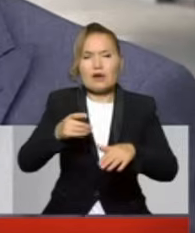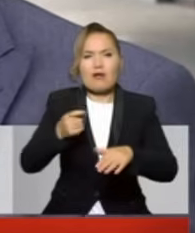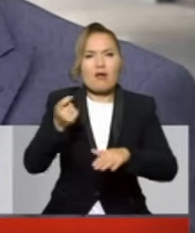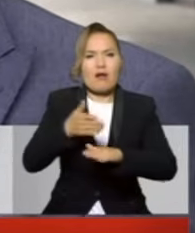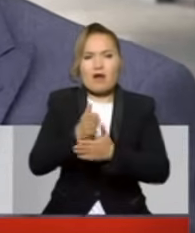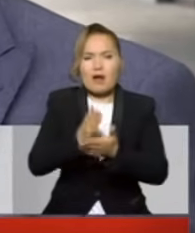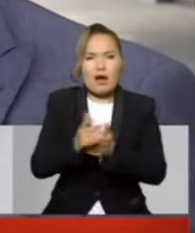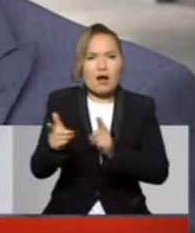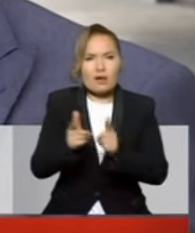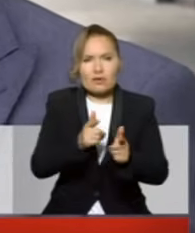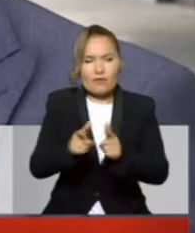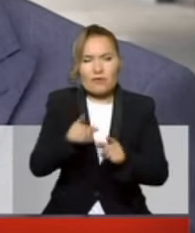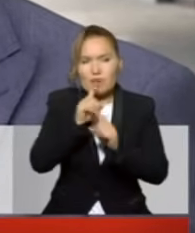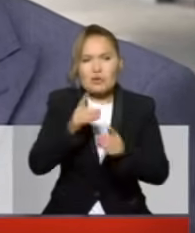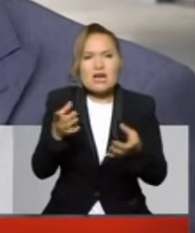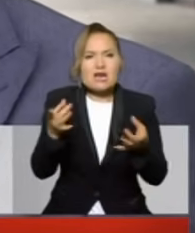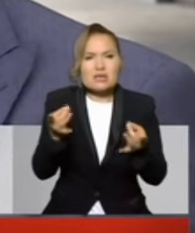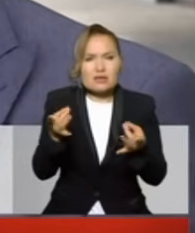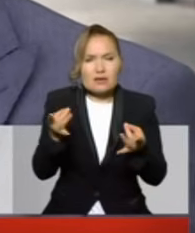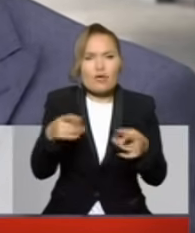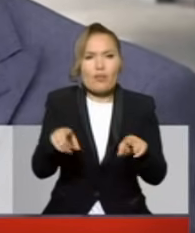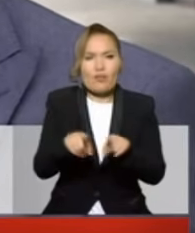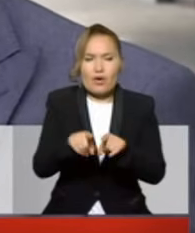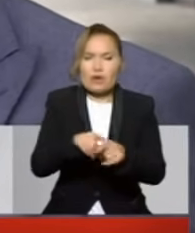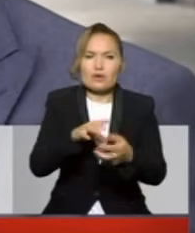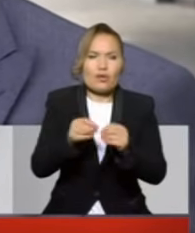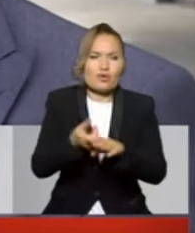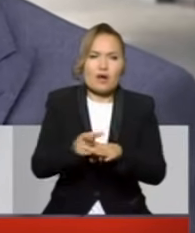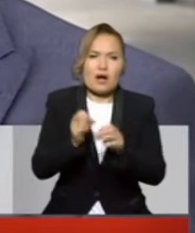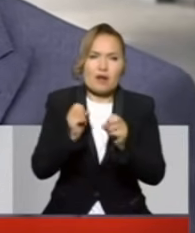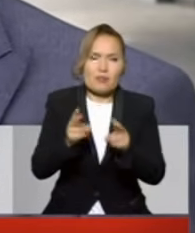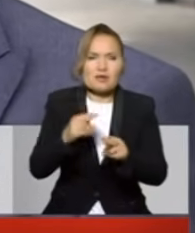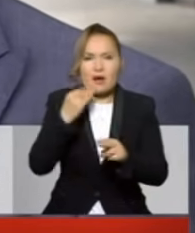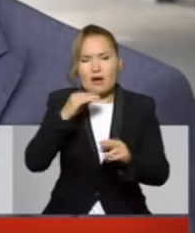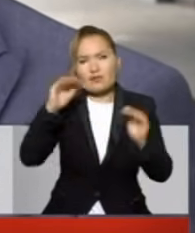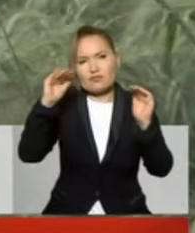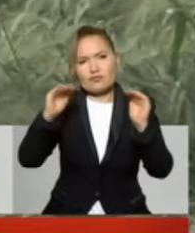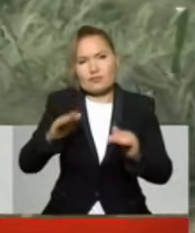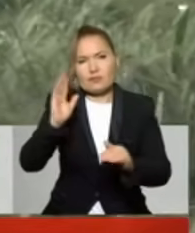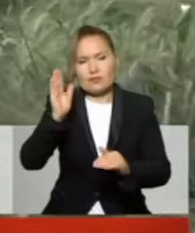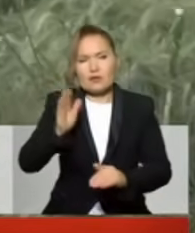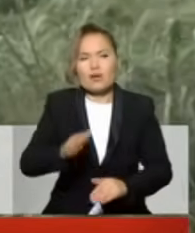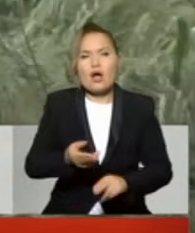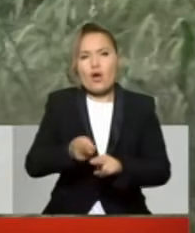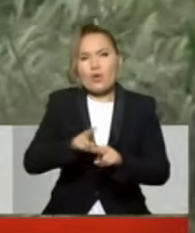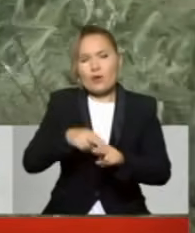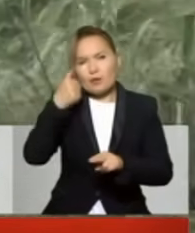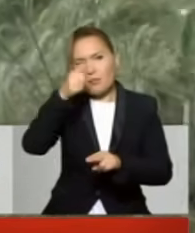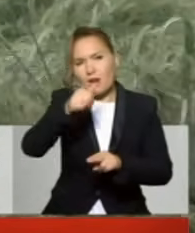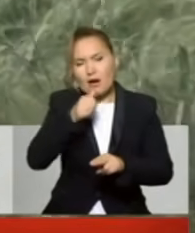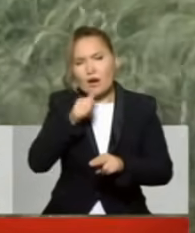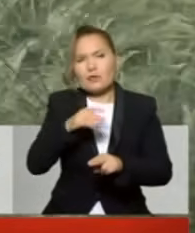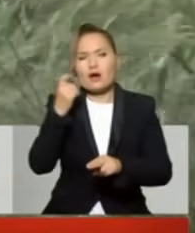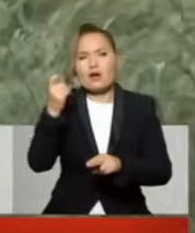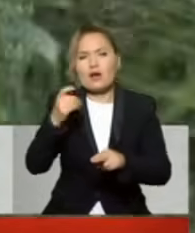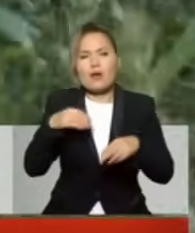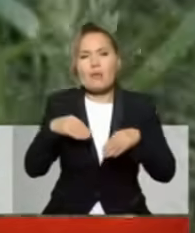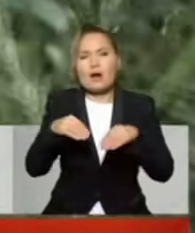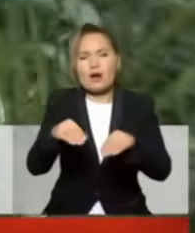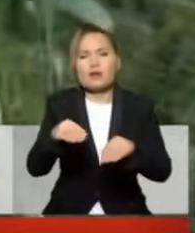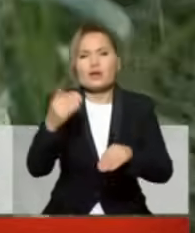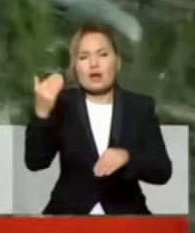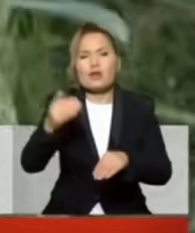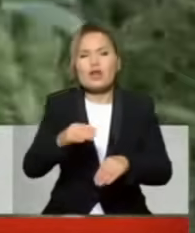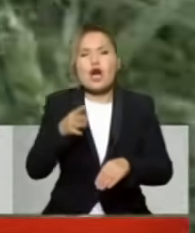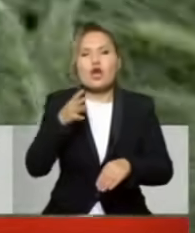Піспегесін оның сапасы 3-ші класс емес, 4-ші класс, 5-ші класқа түсіп қалуға жау емес. Биыл өңір диқандары 5 миллион 400